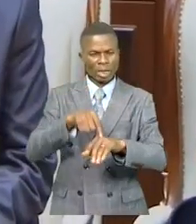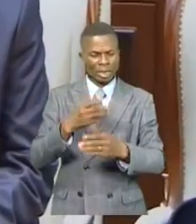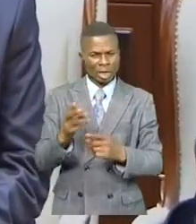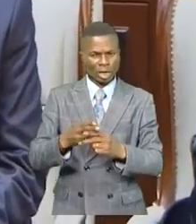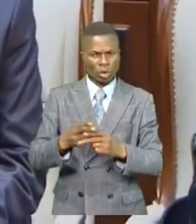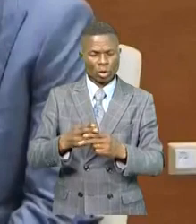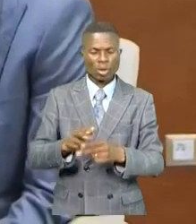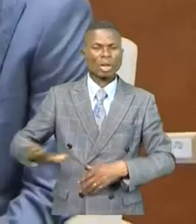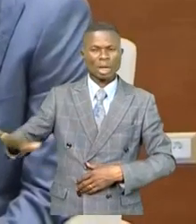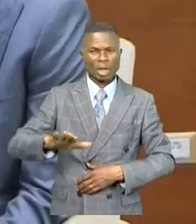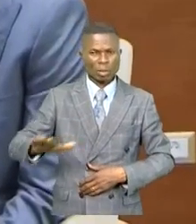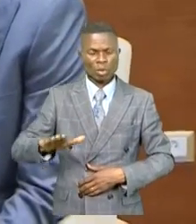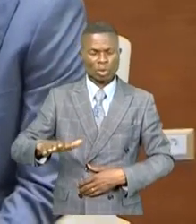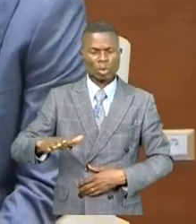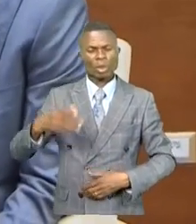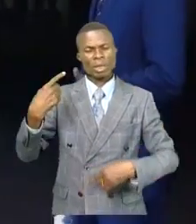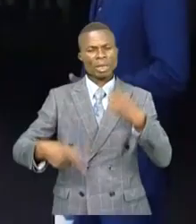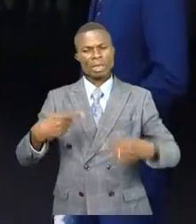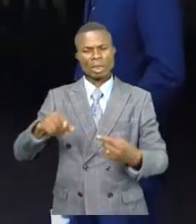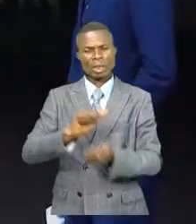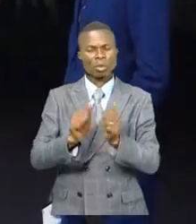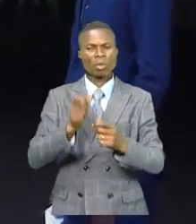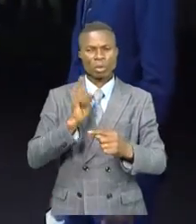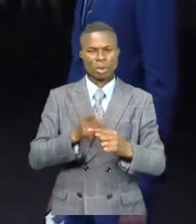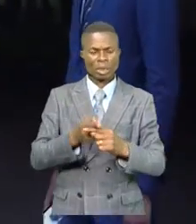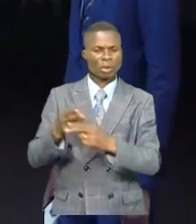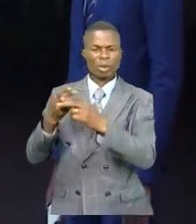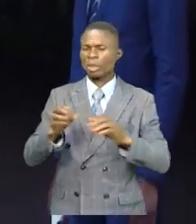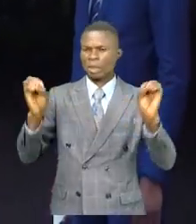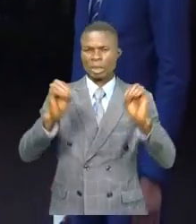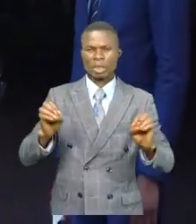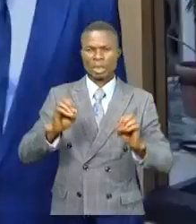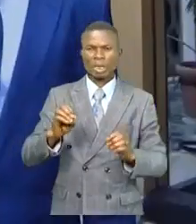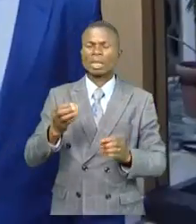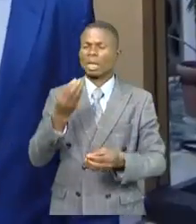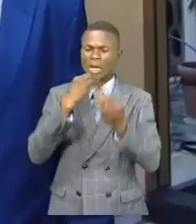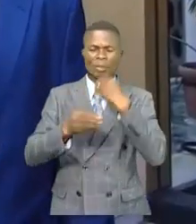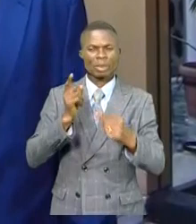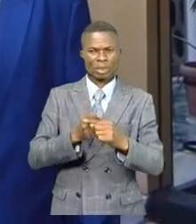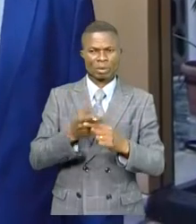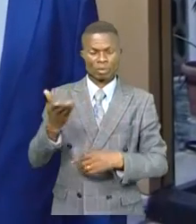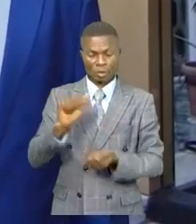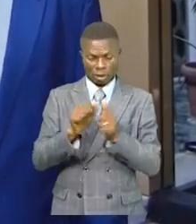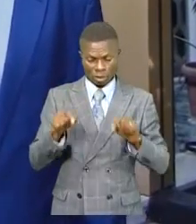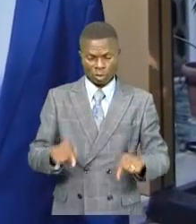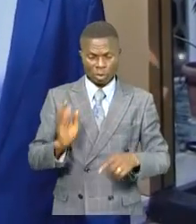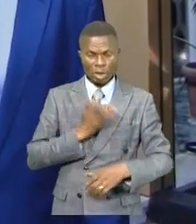le pays est en proie à des difficultés sécuritaires et humanitaires. La situation actuellement au